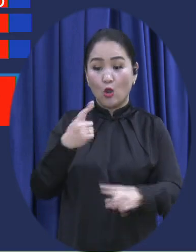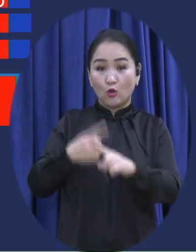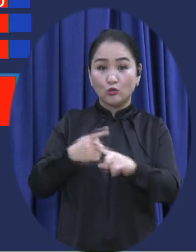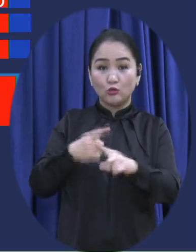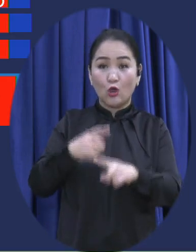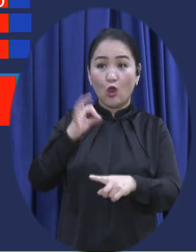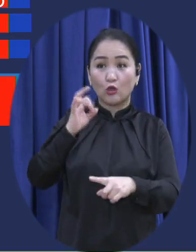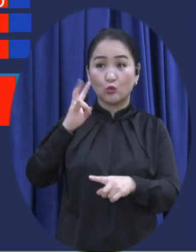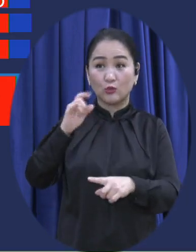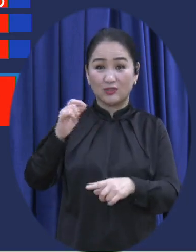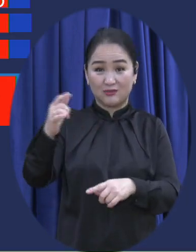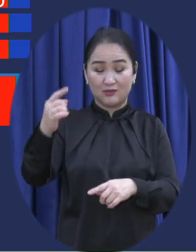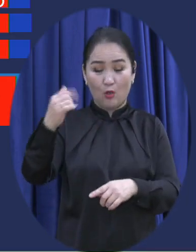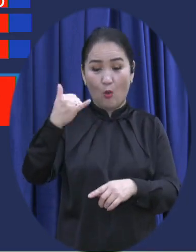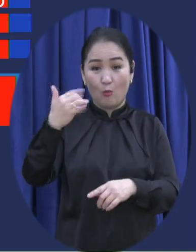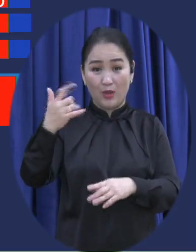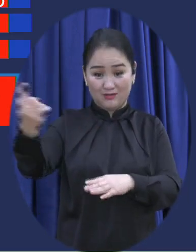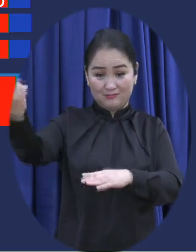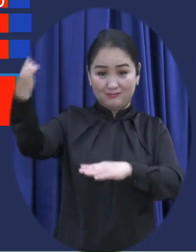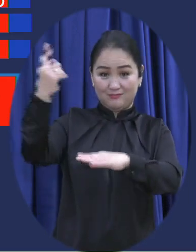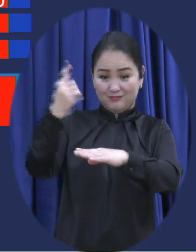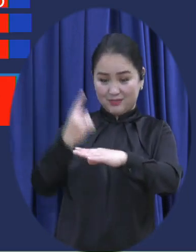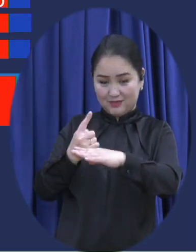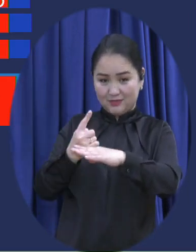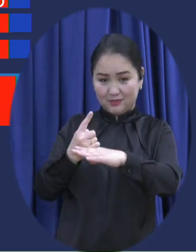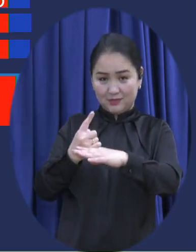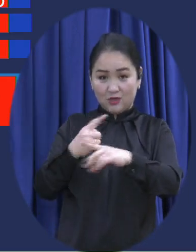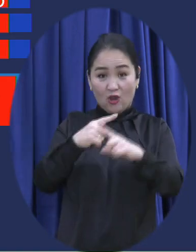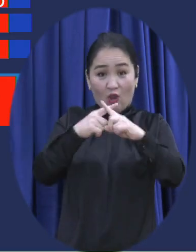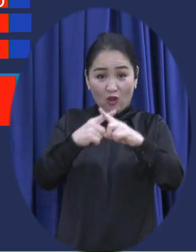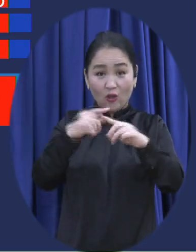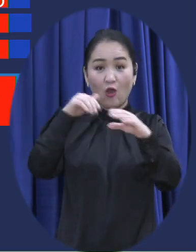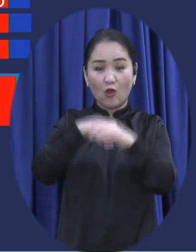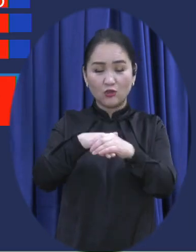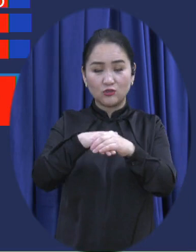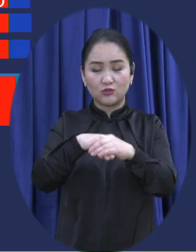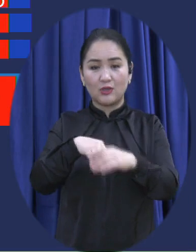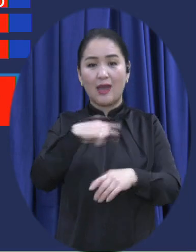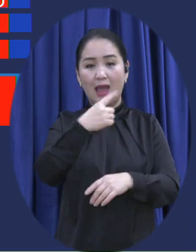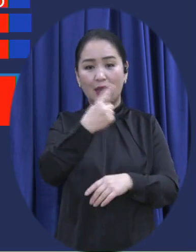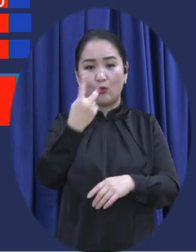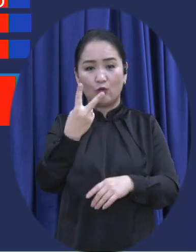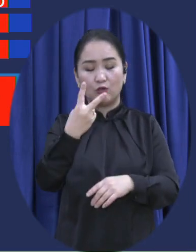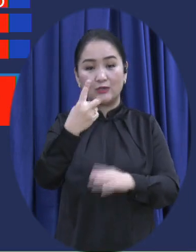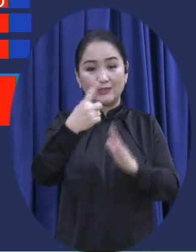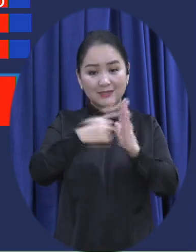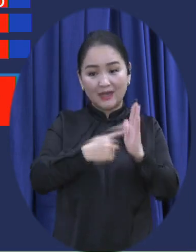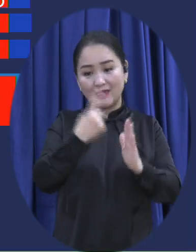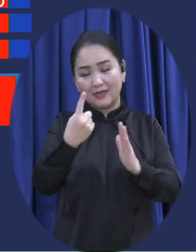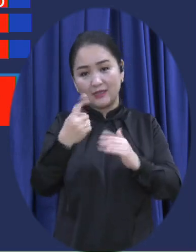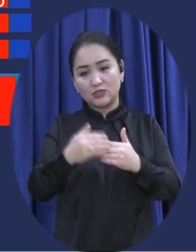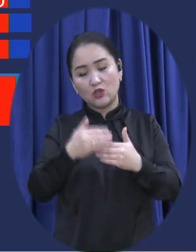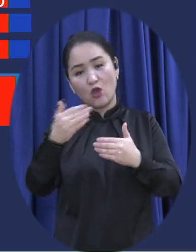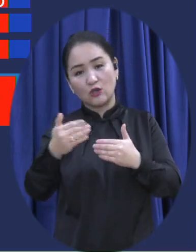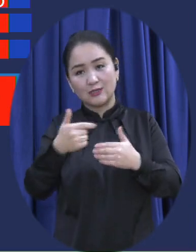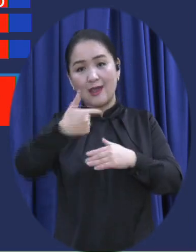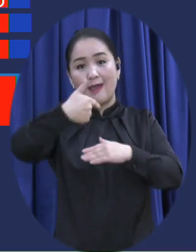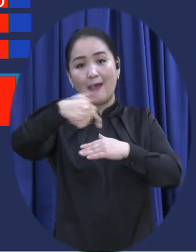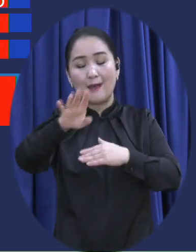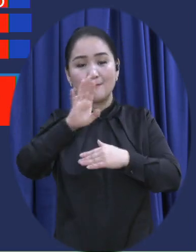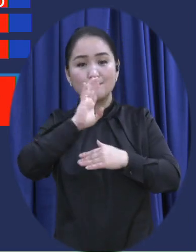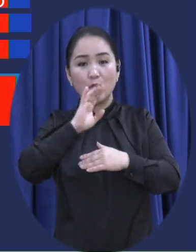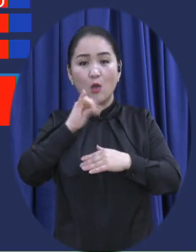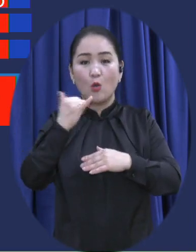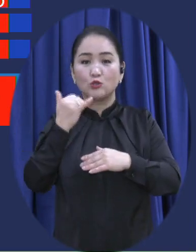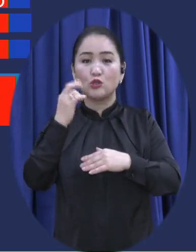орон нутгаас Улаанбаатар төр хугацаагаар одоо ирсэн хүмүүсийг 12 сарын 1-ээс бол гаргахаар Улсын онцгой комиссийн даргын одоо тушаал